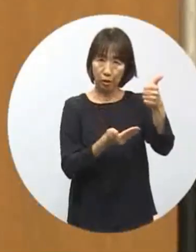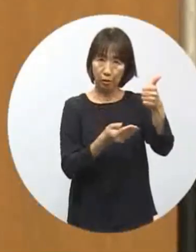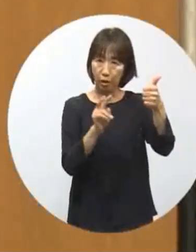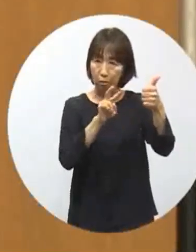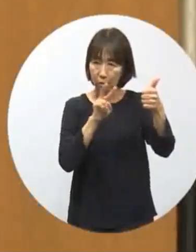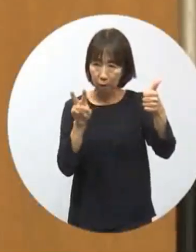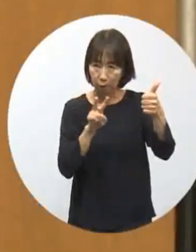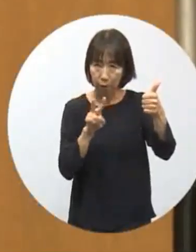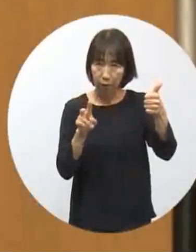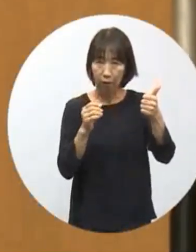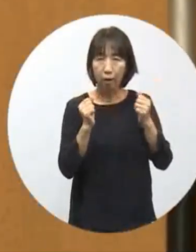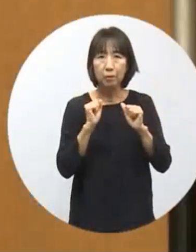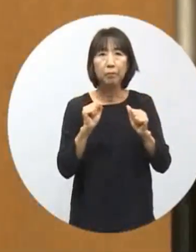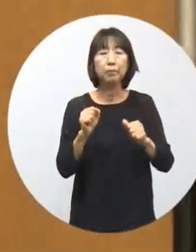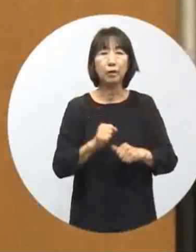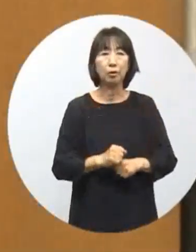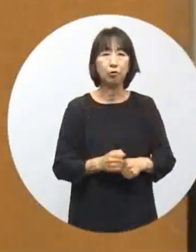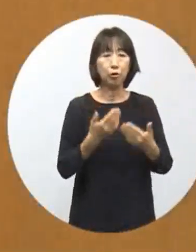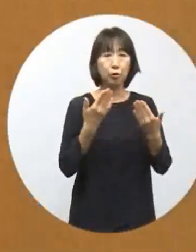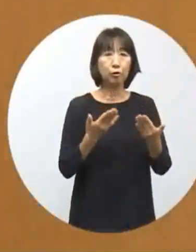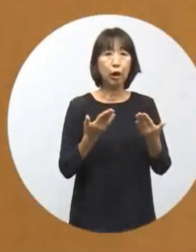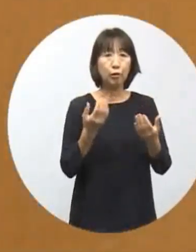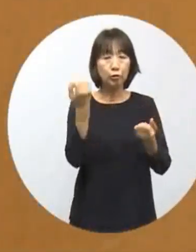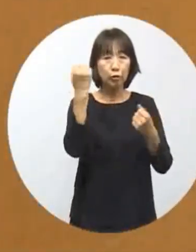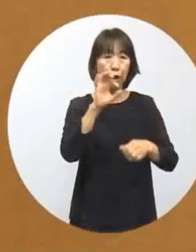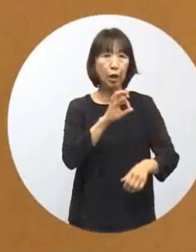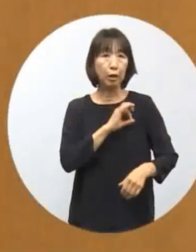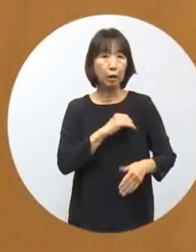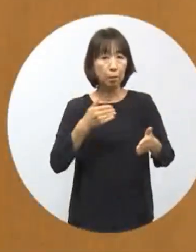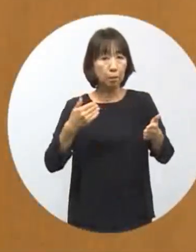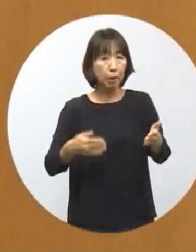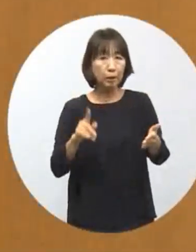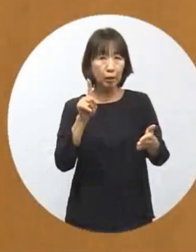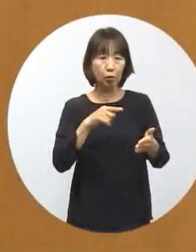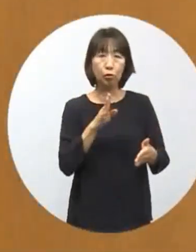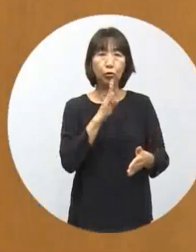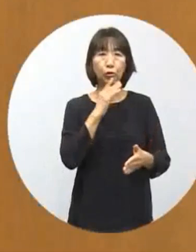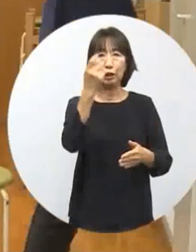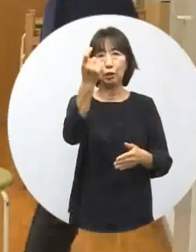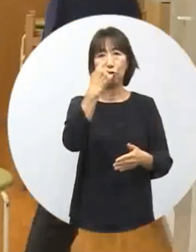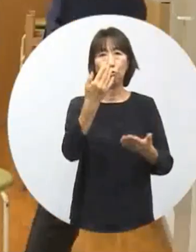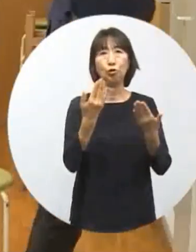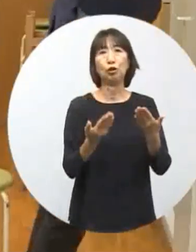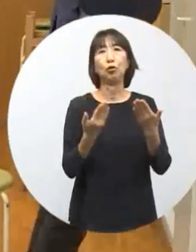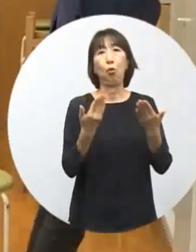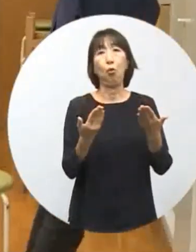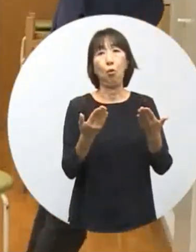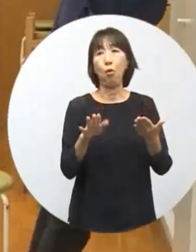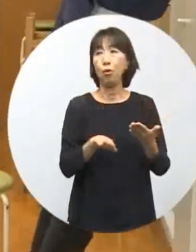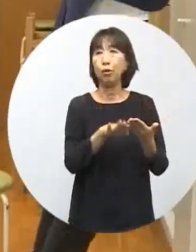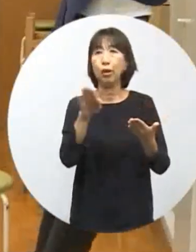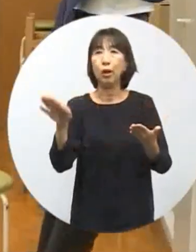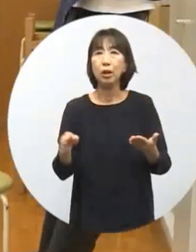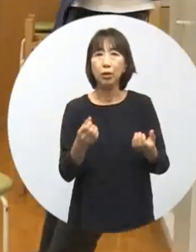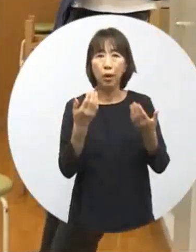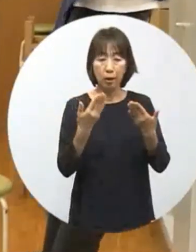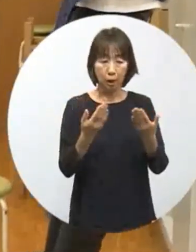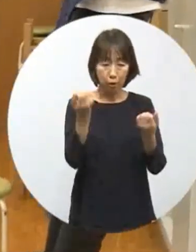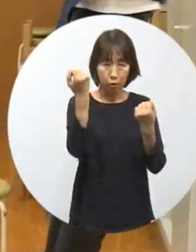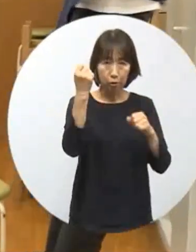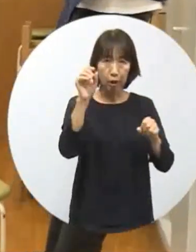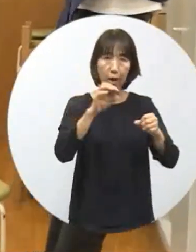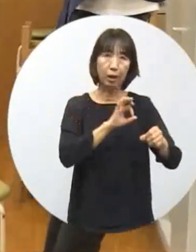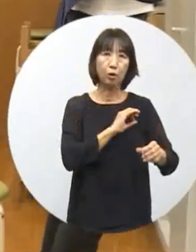行われている学芸員の卵たちの実習授業。 彼らは学芸員を目指しているんです